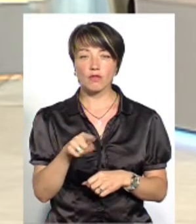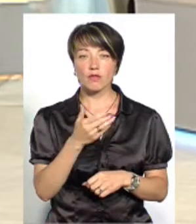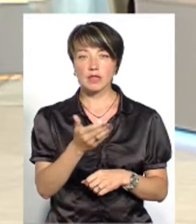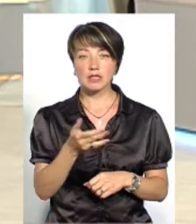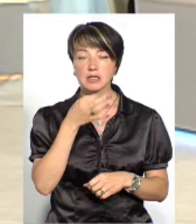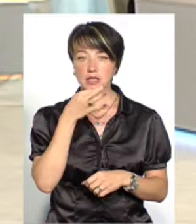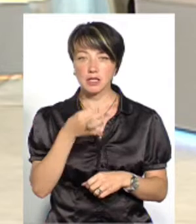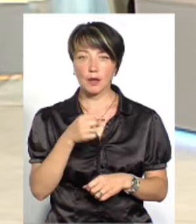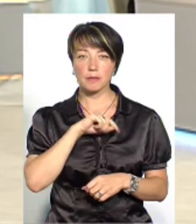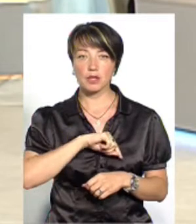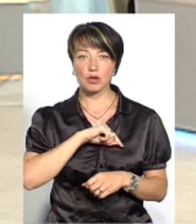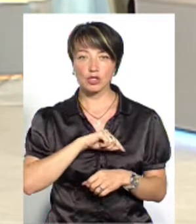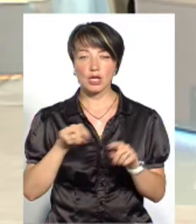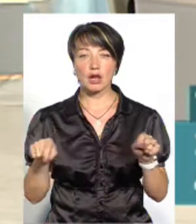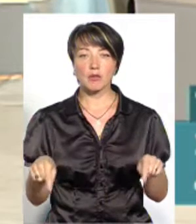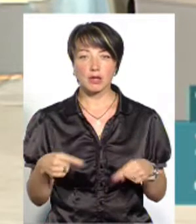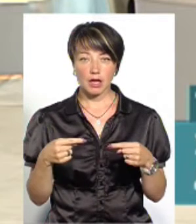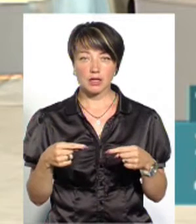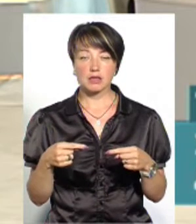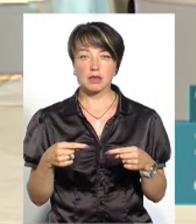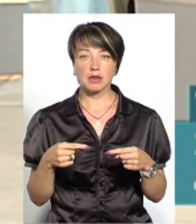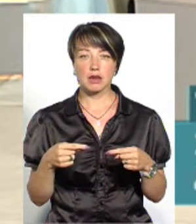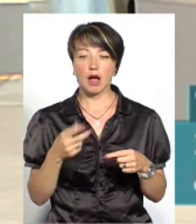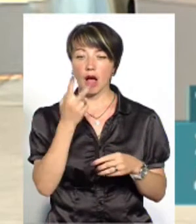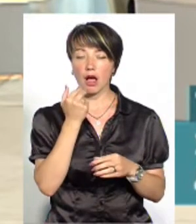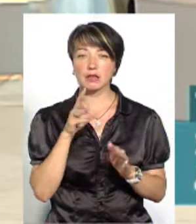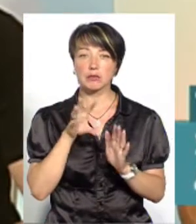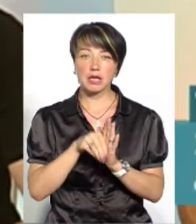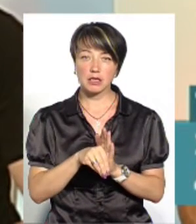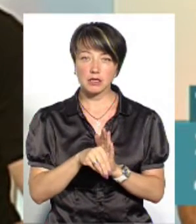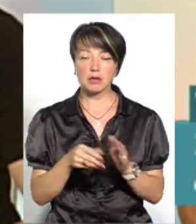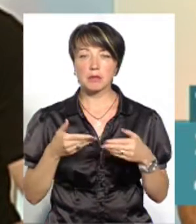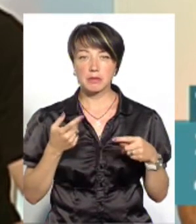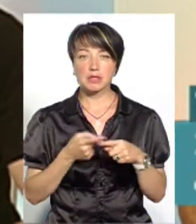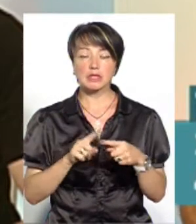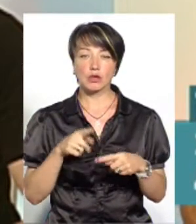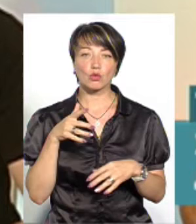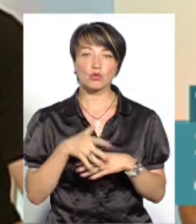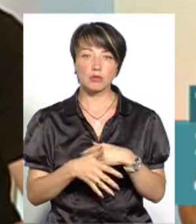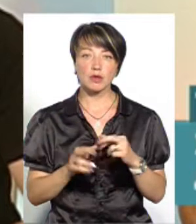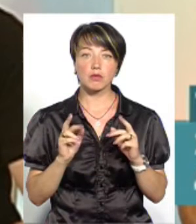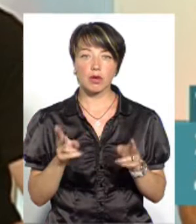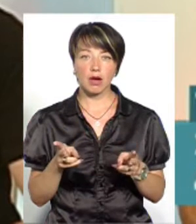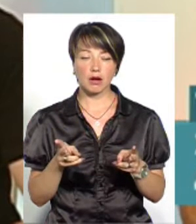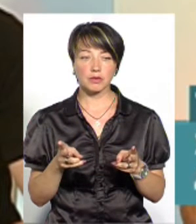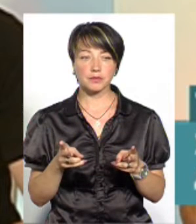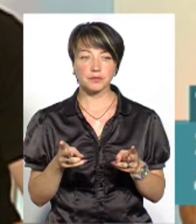сказали, психологічна реабілітація або психологічна адаптація, ми це розуміємо як